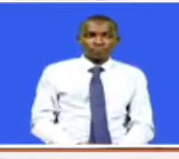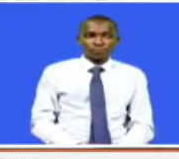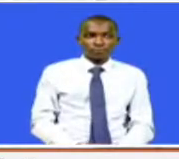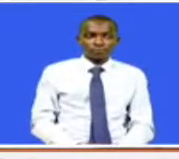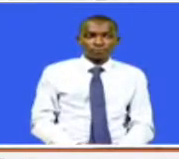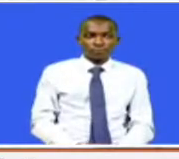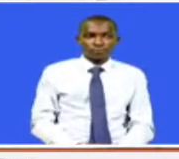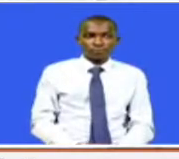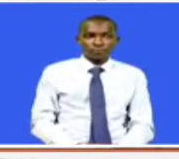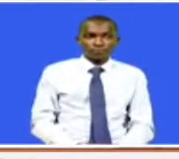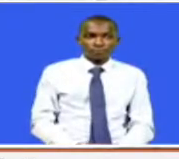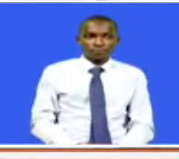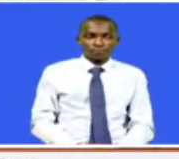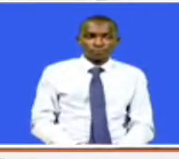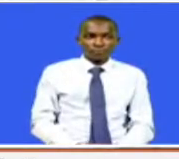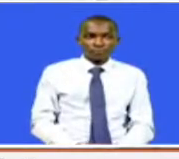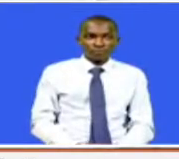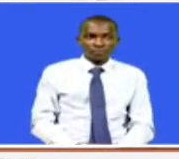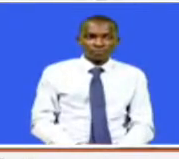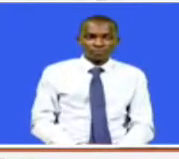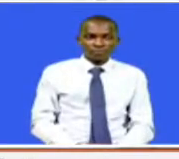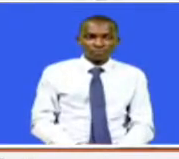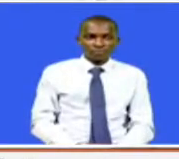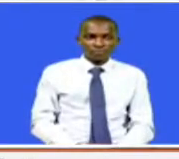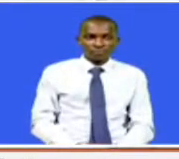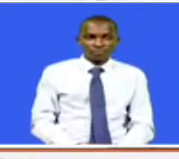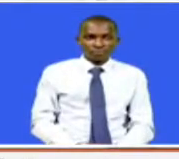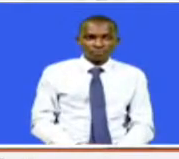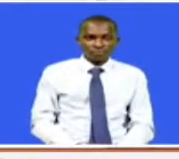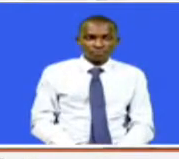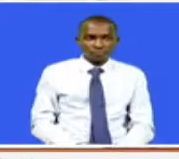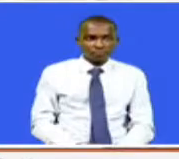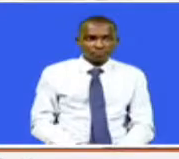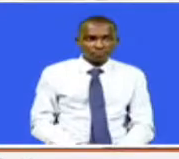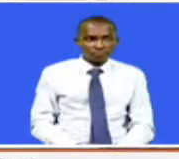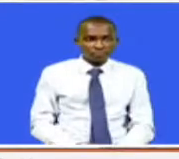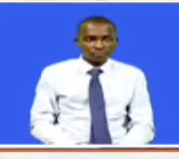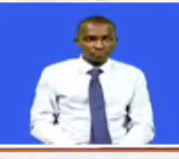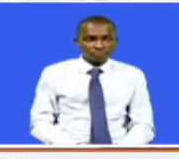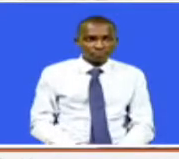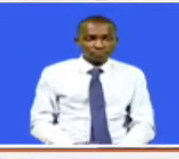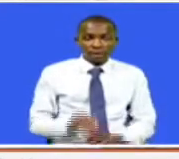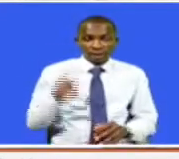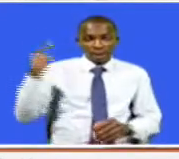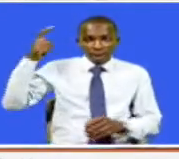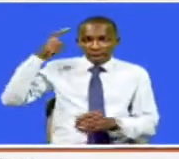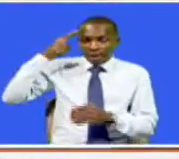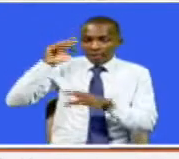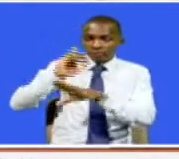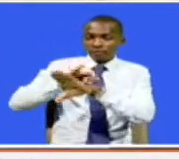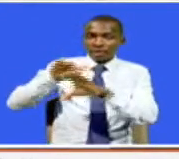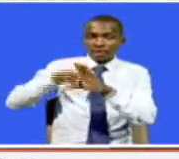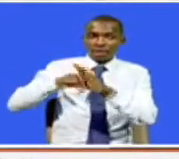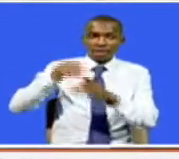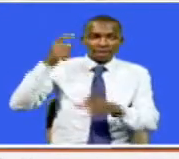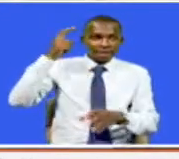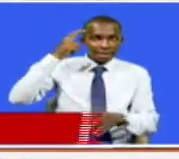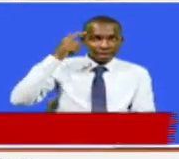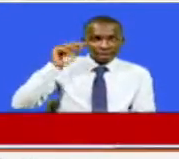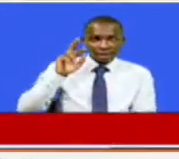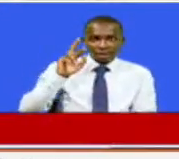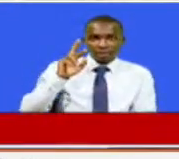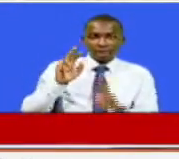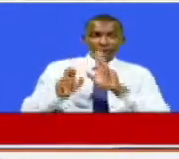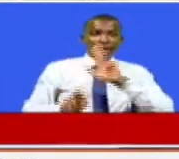kichwa, hiyo kutokana na risasi ambayo ilikuwa imepatikana katika ubongo wake upande wa kulia.